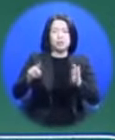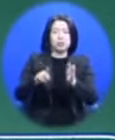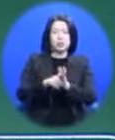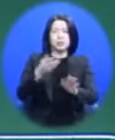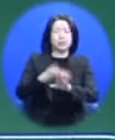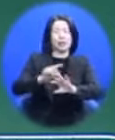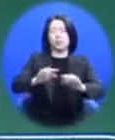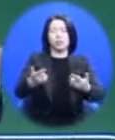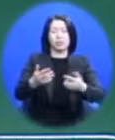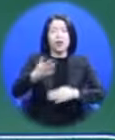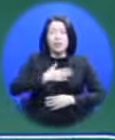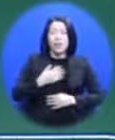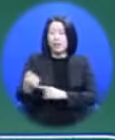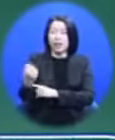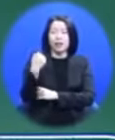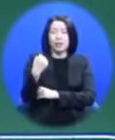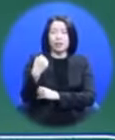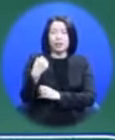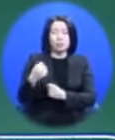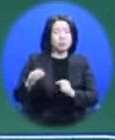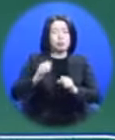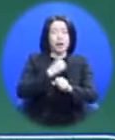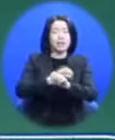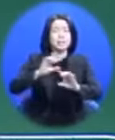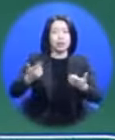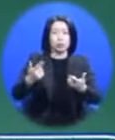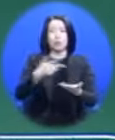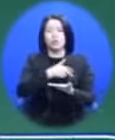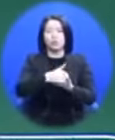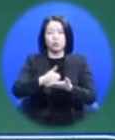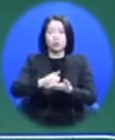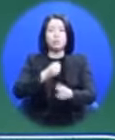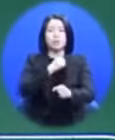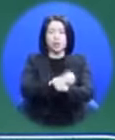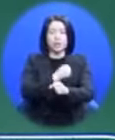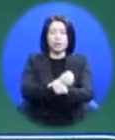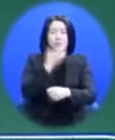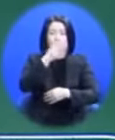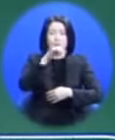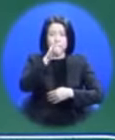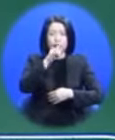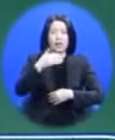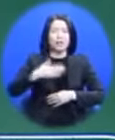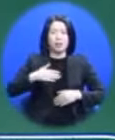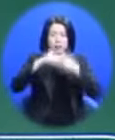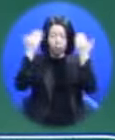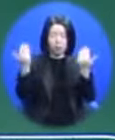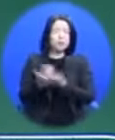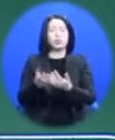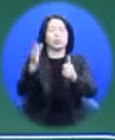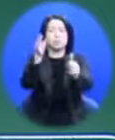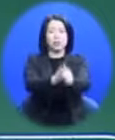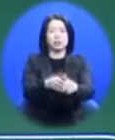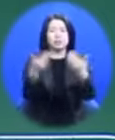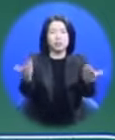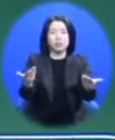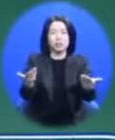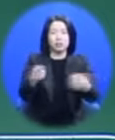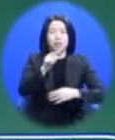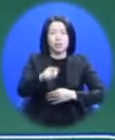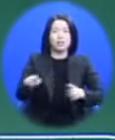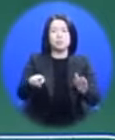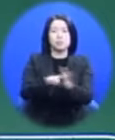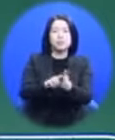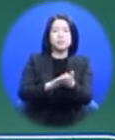아니고 내가 하려고 하지 않고 주님이 하시도록 주님께 나의 인생을 다 맡겨드리는 것, 그게